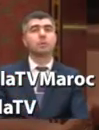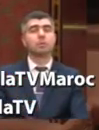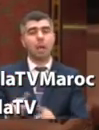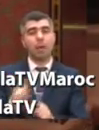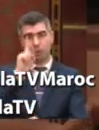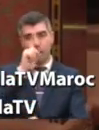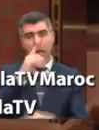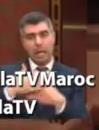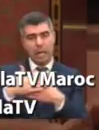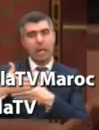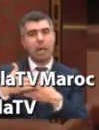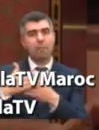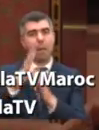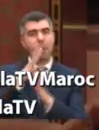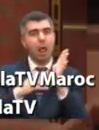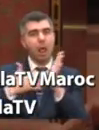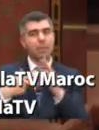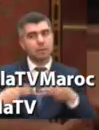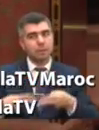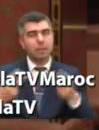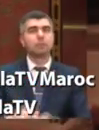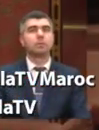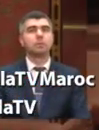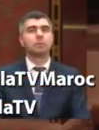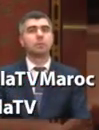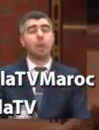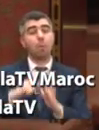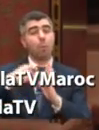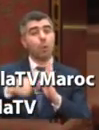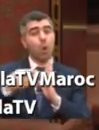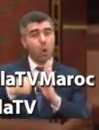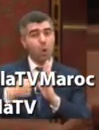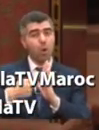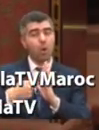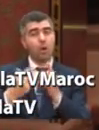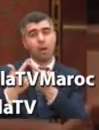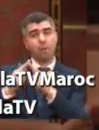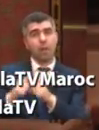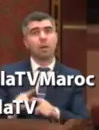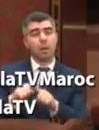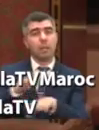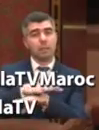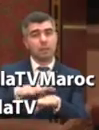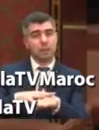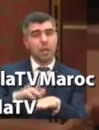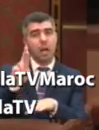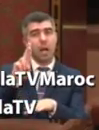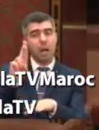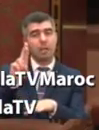دراسه الجدوى وكاين مشاريع اللي هي متقدمه بالنسبه للاخرى اللي هي جهه الرباط سلا